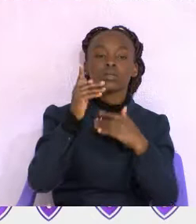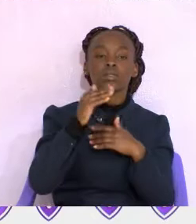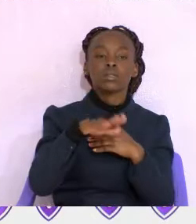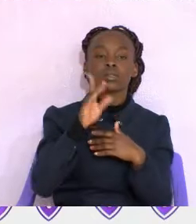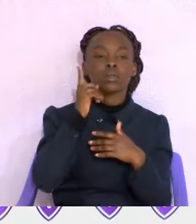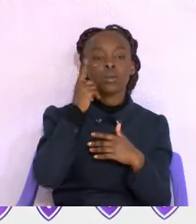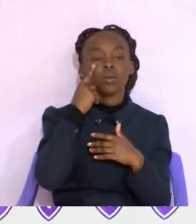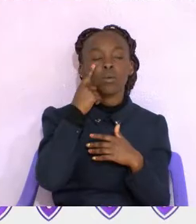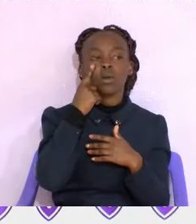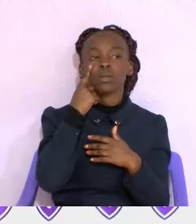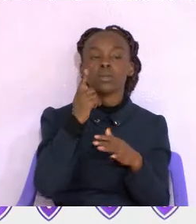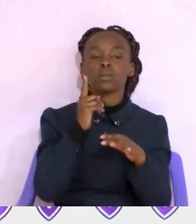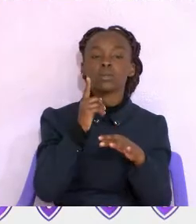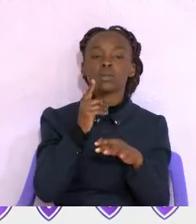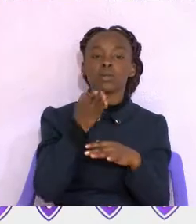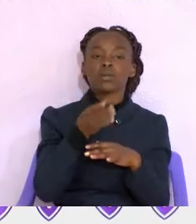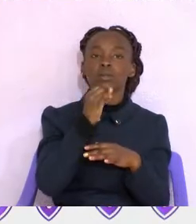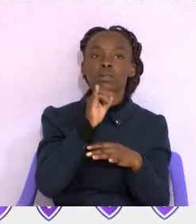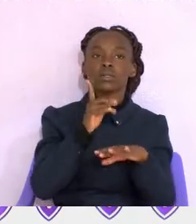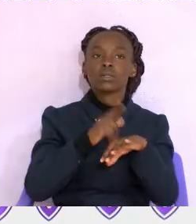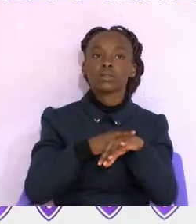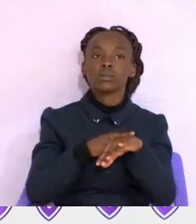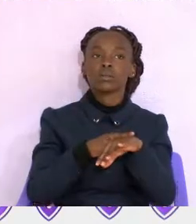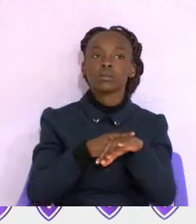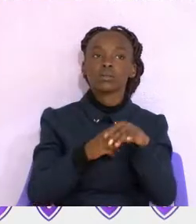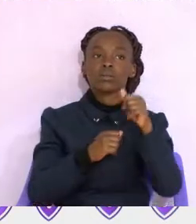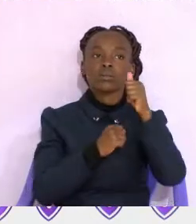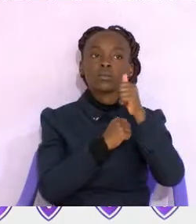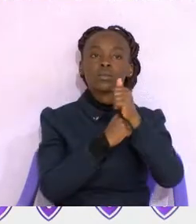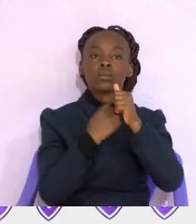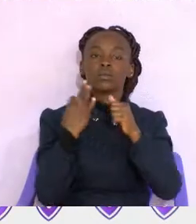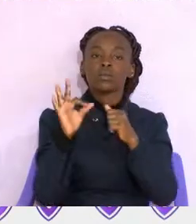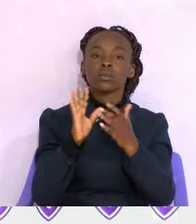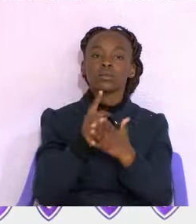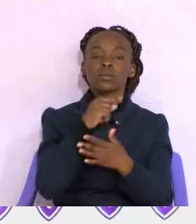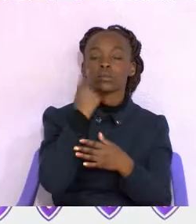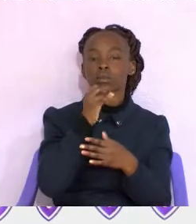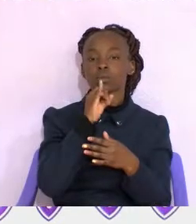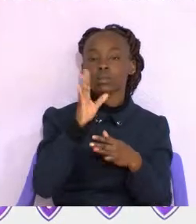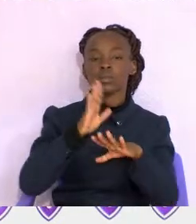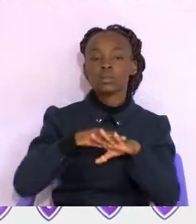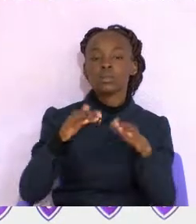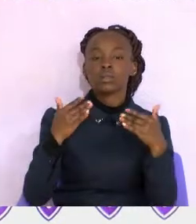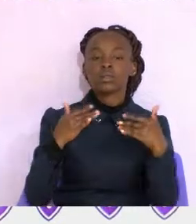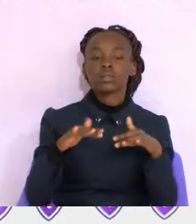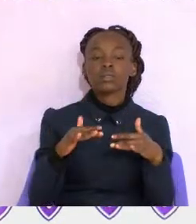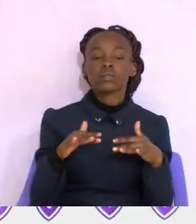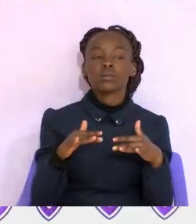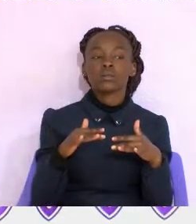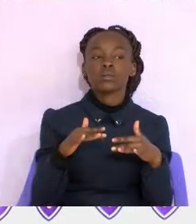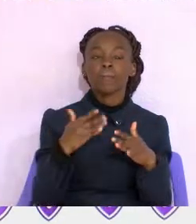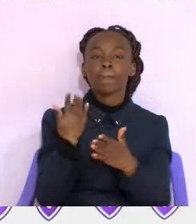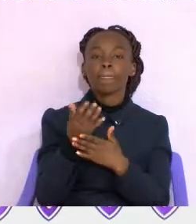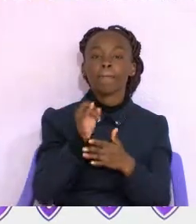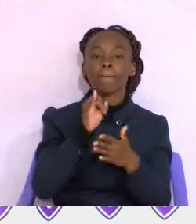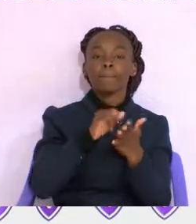wakati, maana unajua kuna kipindi watu wa Mungu, misingi ya mwenye haki inaonekana kutikiswa. Yale vitu